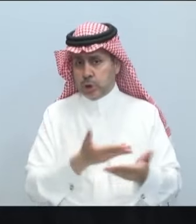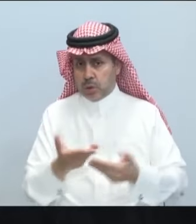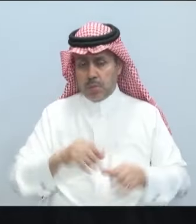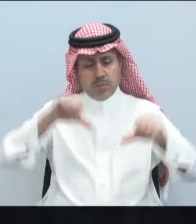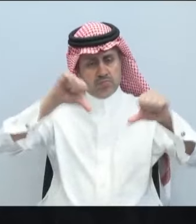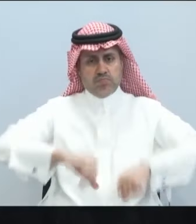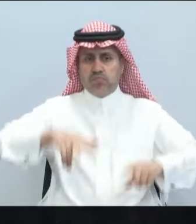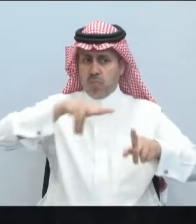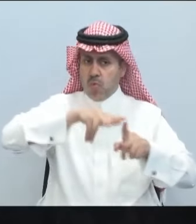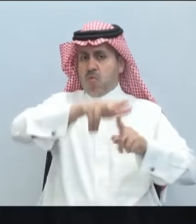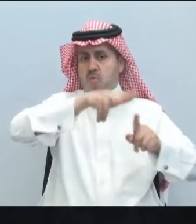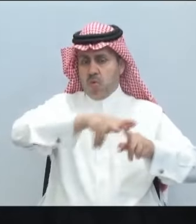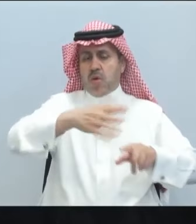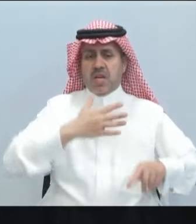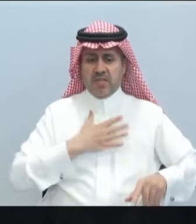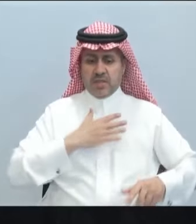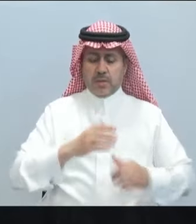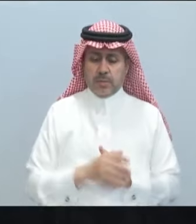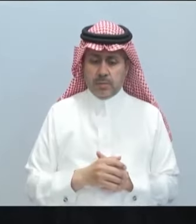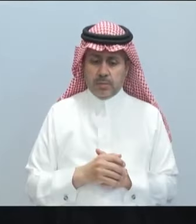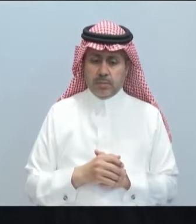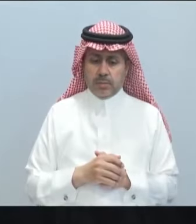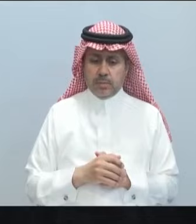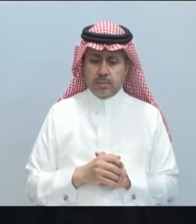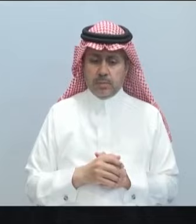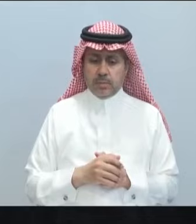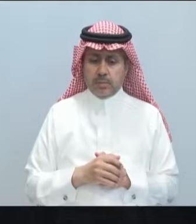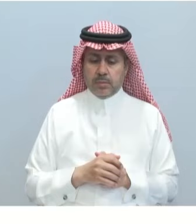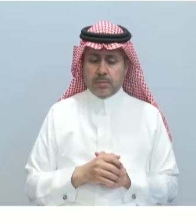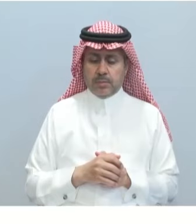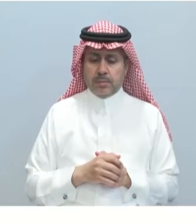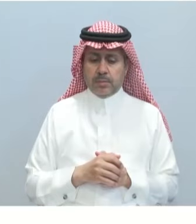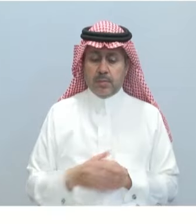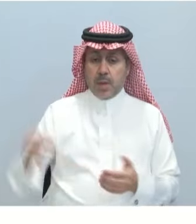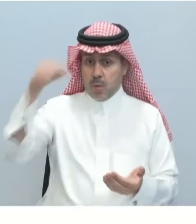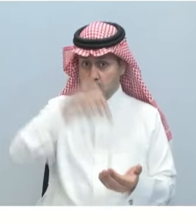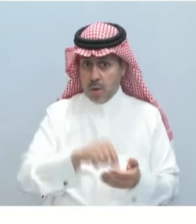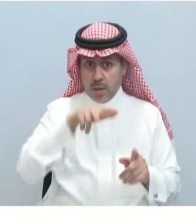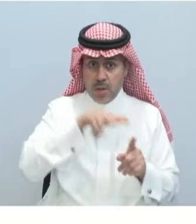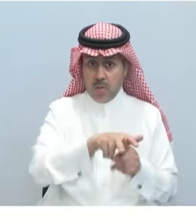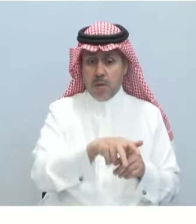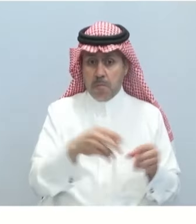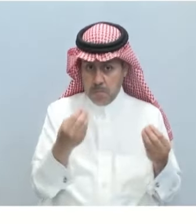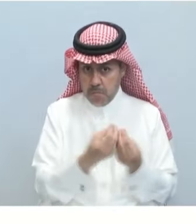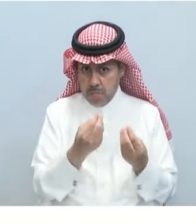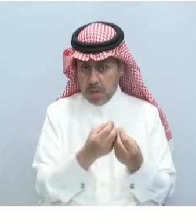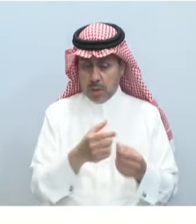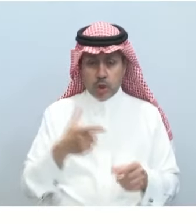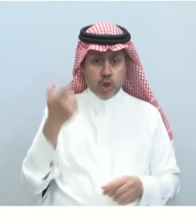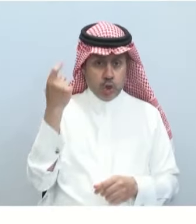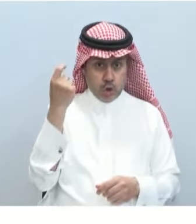ممن يؤذيه نفسيا هنا ايضا ان وقع الايذاء مقرونا باستخدام احد